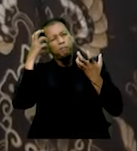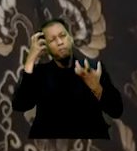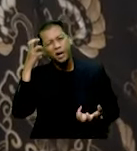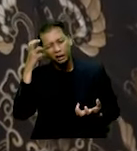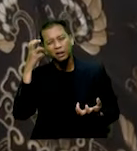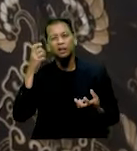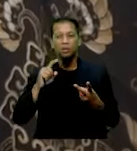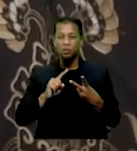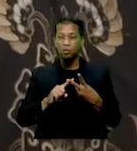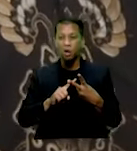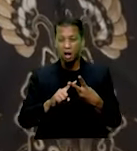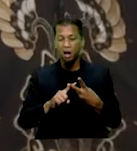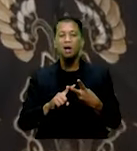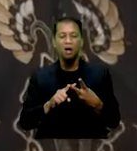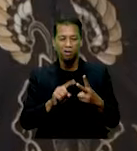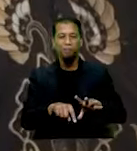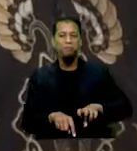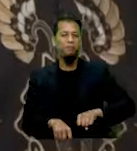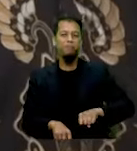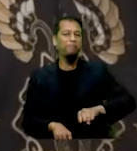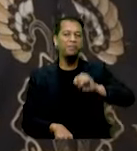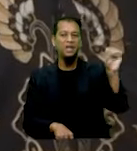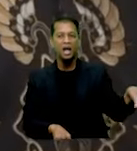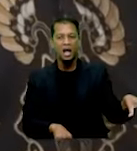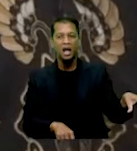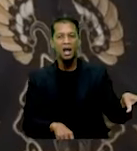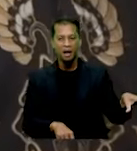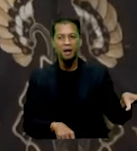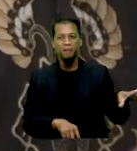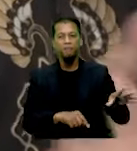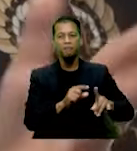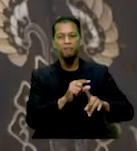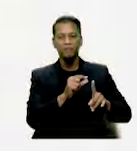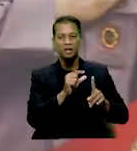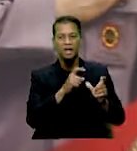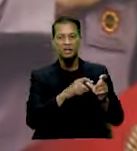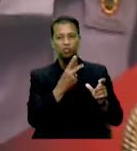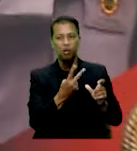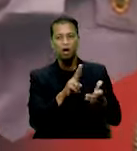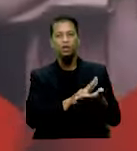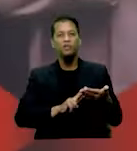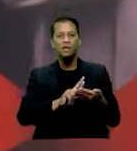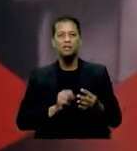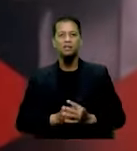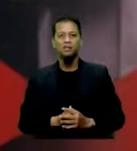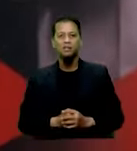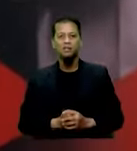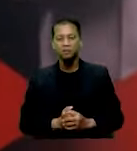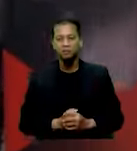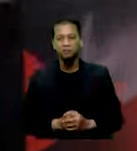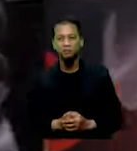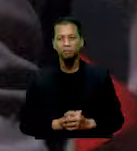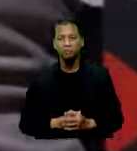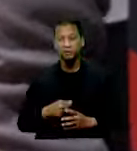memang dimutasi, demosi ya. Di demosi di S2-nya kampus. Polda Metro Jaya